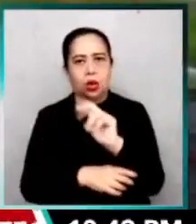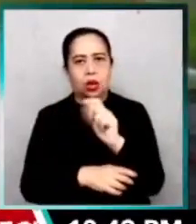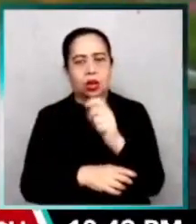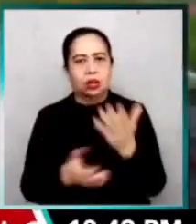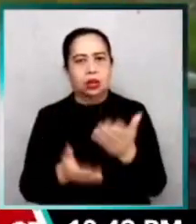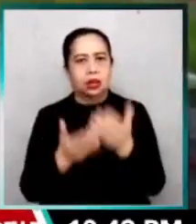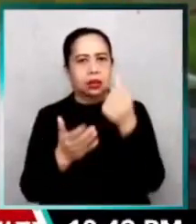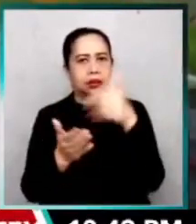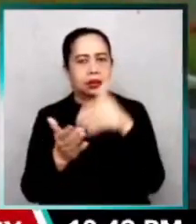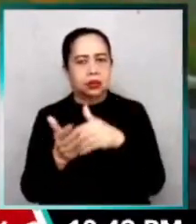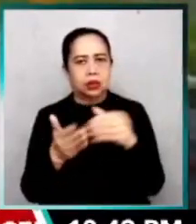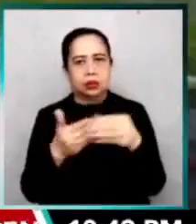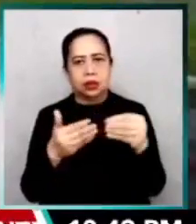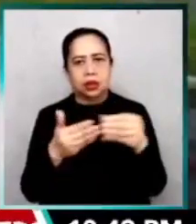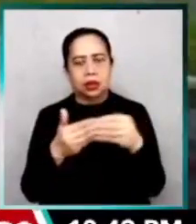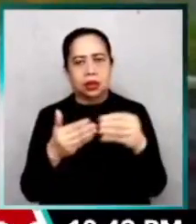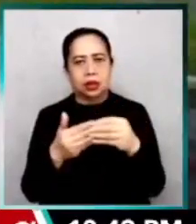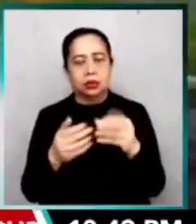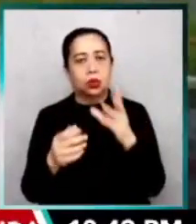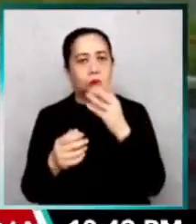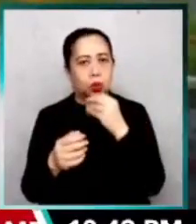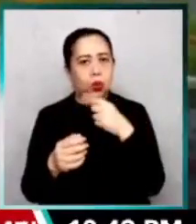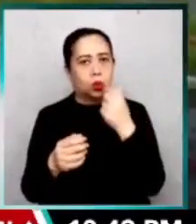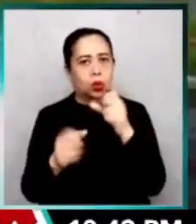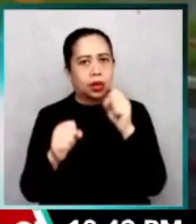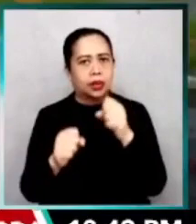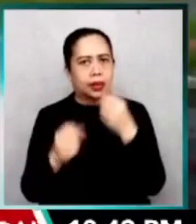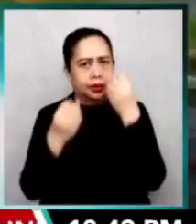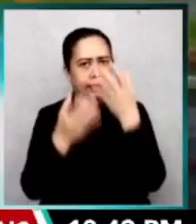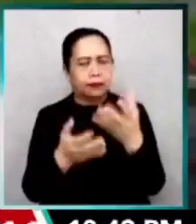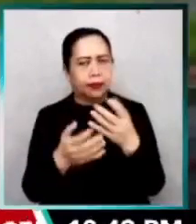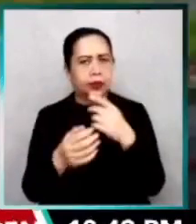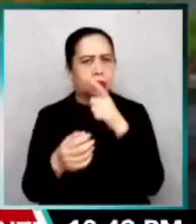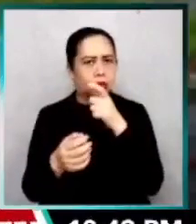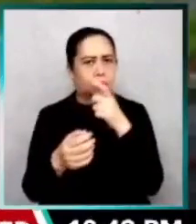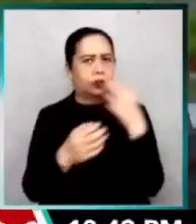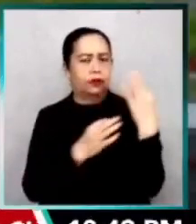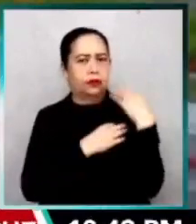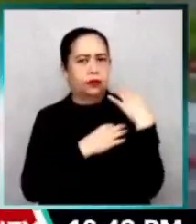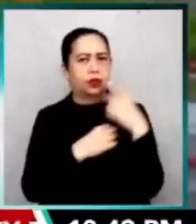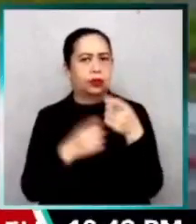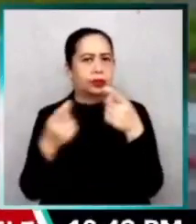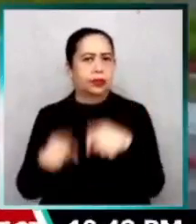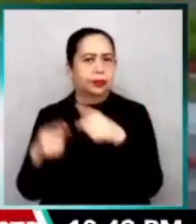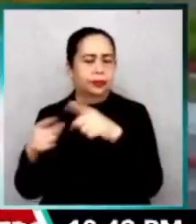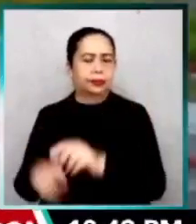$10,000 na pabuya para sa makapagbibigay impormasyon tungkol sa mga salarin.